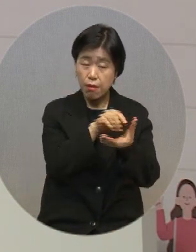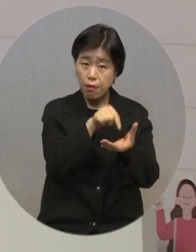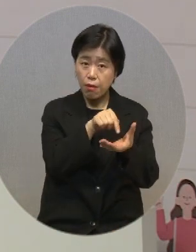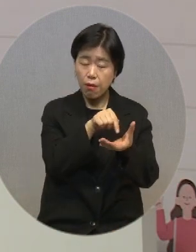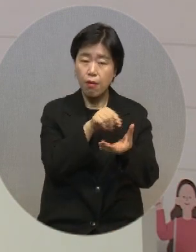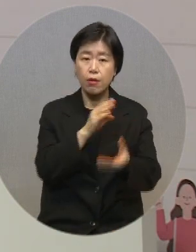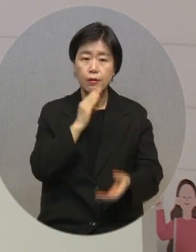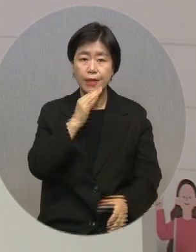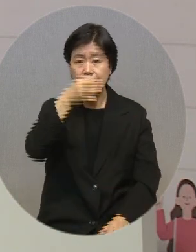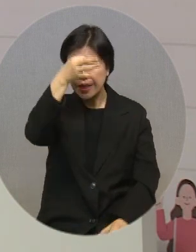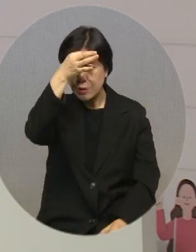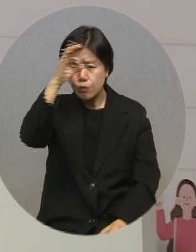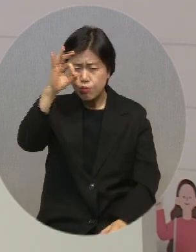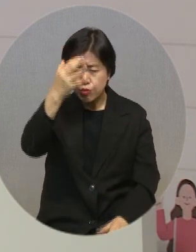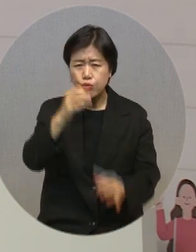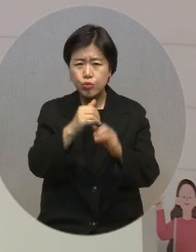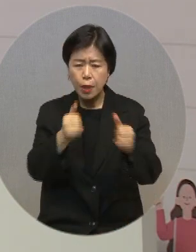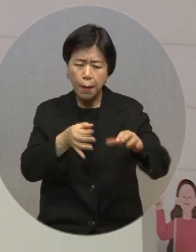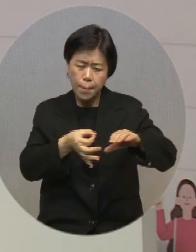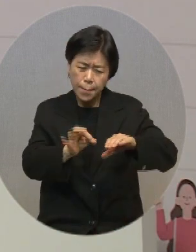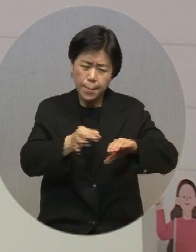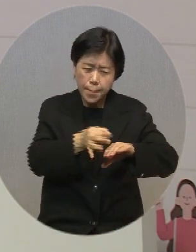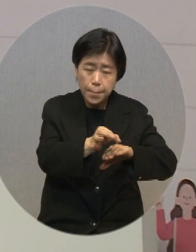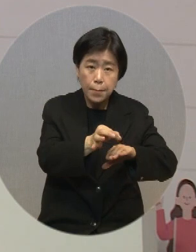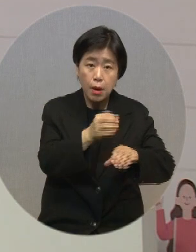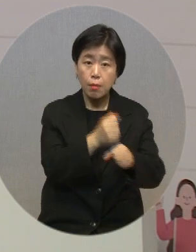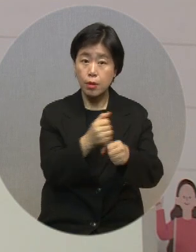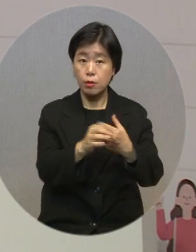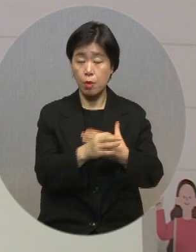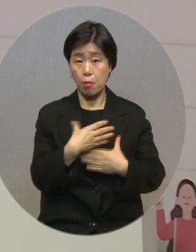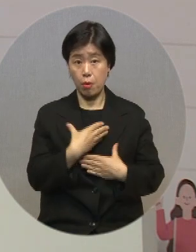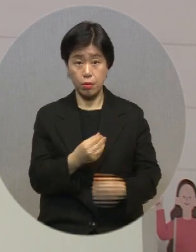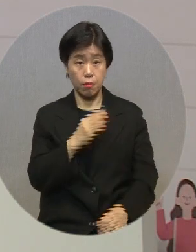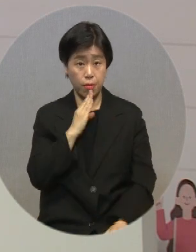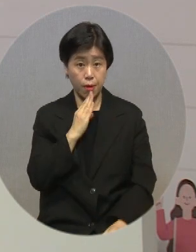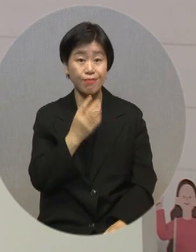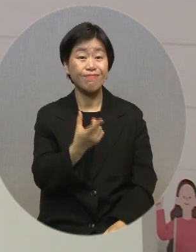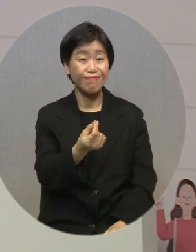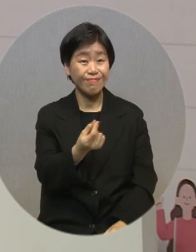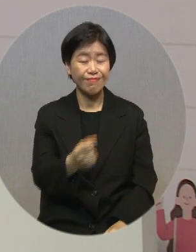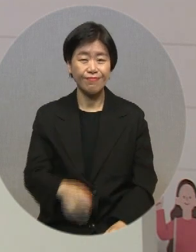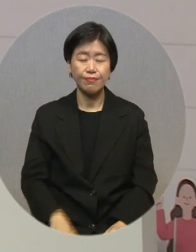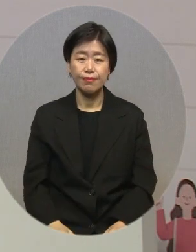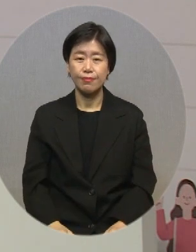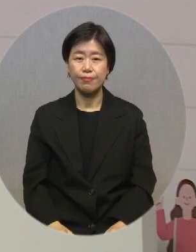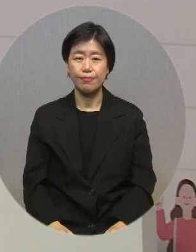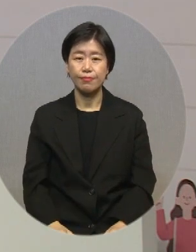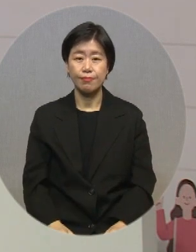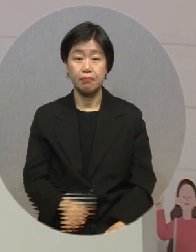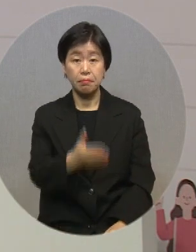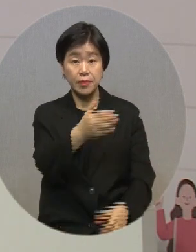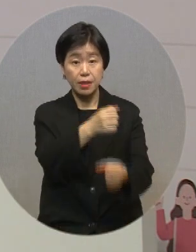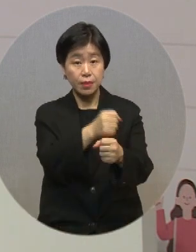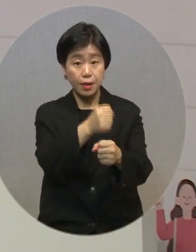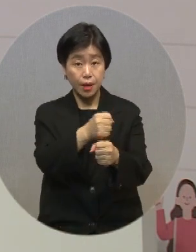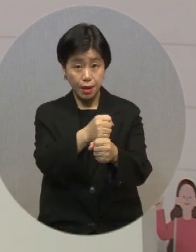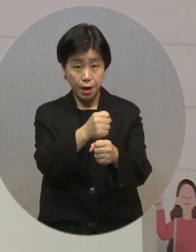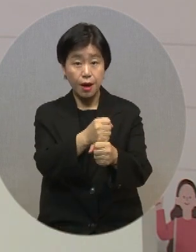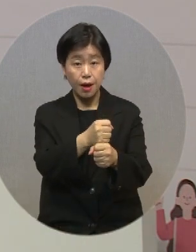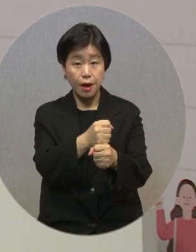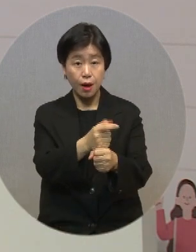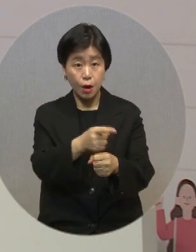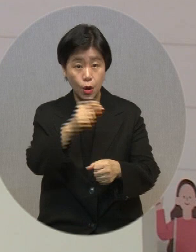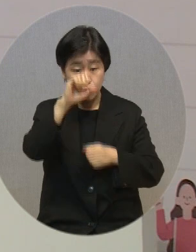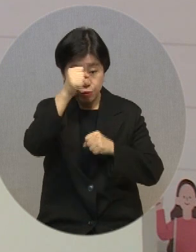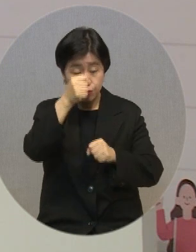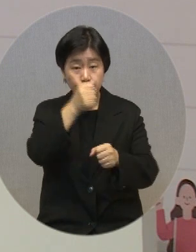것처럼 편안할 수가 있다. 그게 맞습니까? 네, 맞습니다. 아하. 그럼 선생님이 만든 그